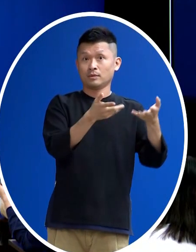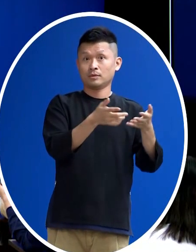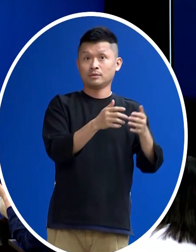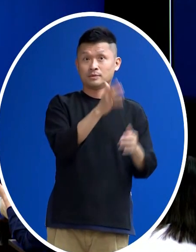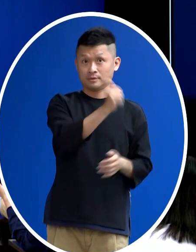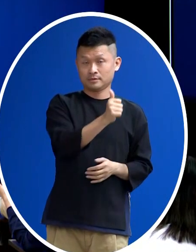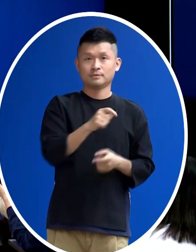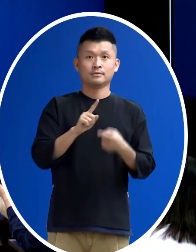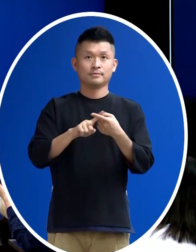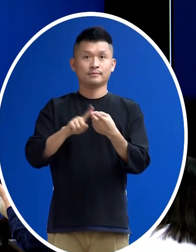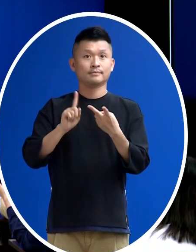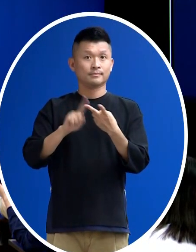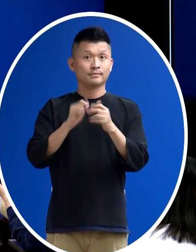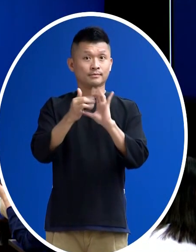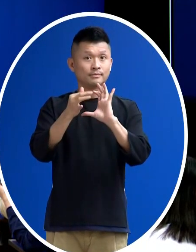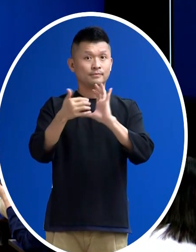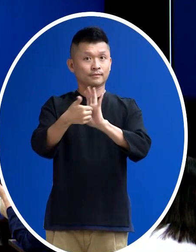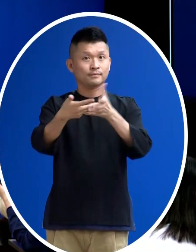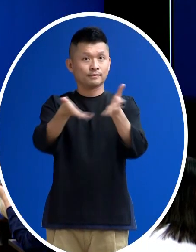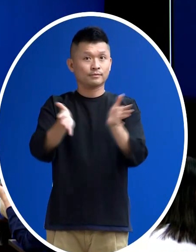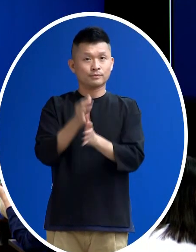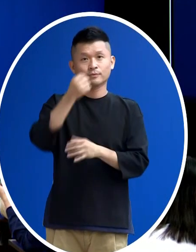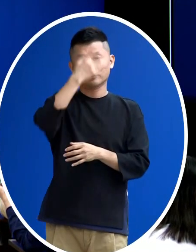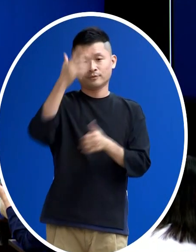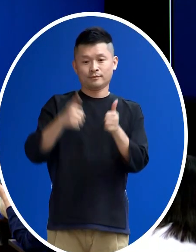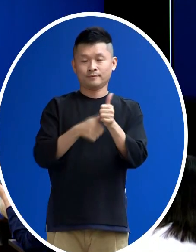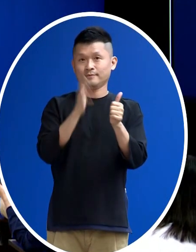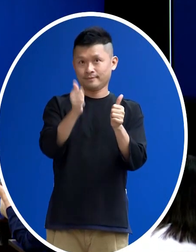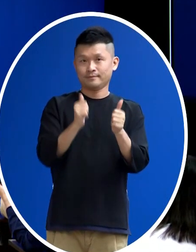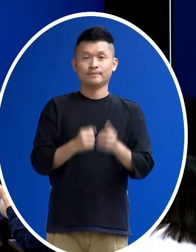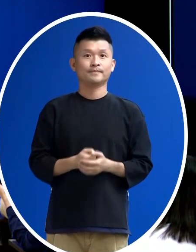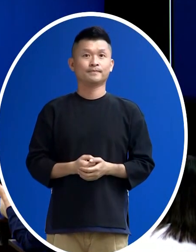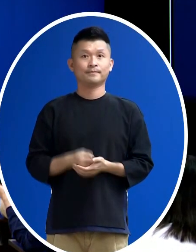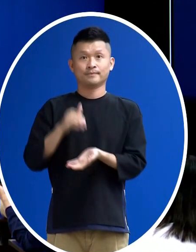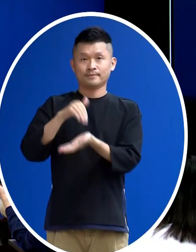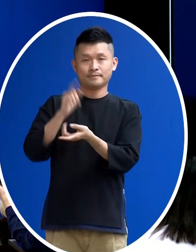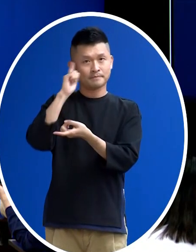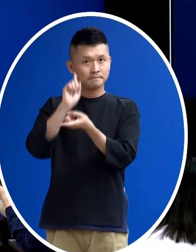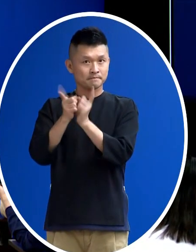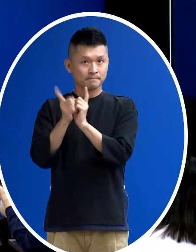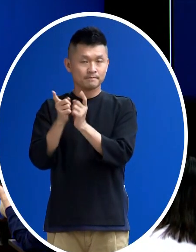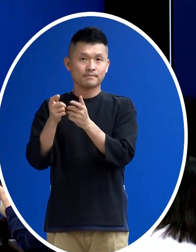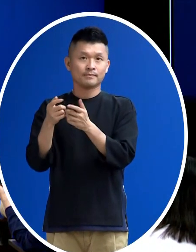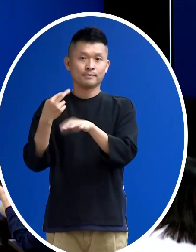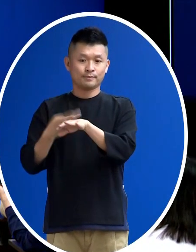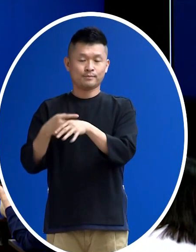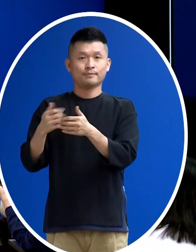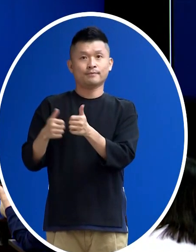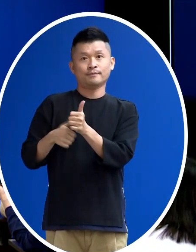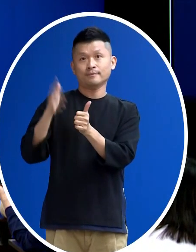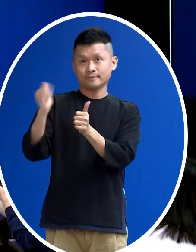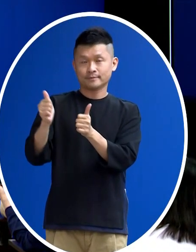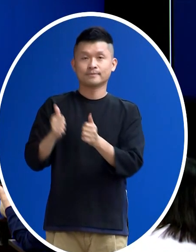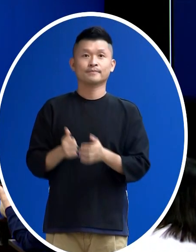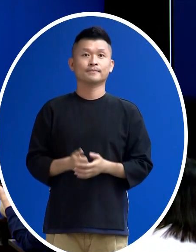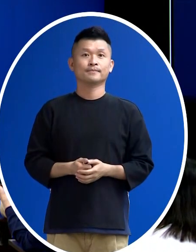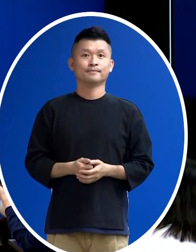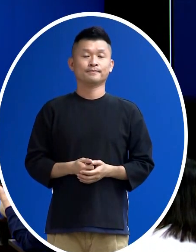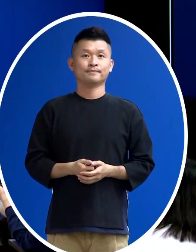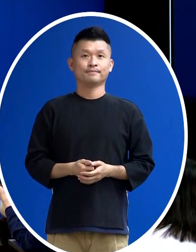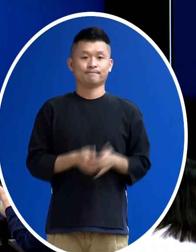外，还有我们社区防治组的庄祥庄副组长，以及医疗应变组的罗军好罗副组长。